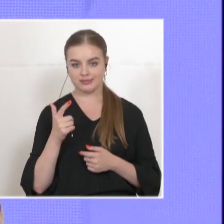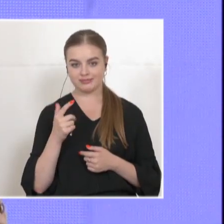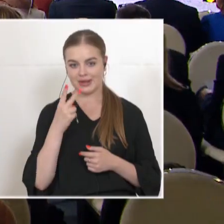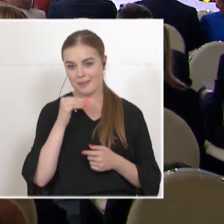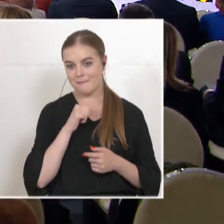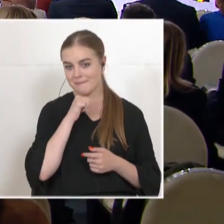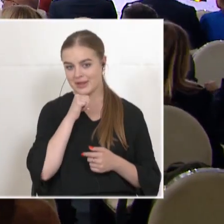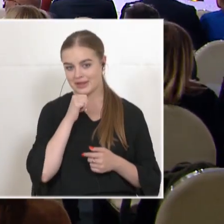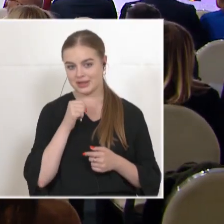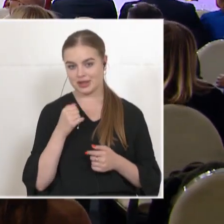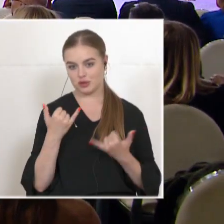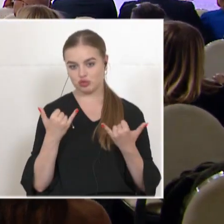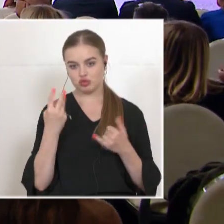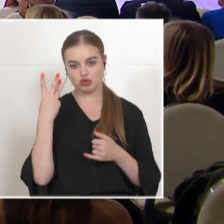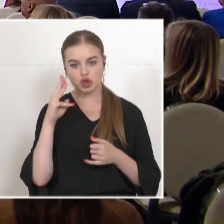сучасного нашого.